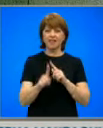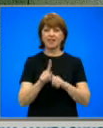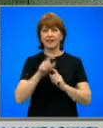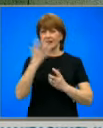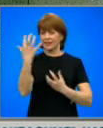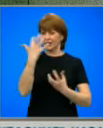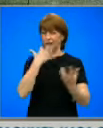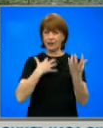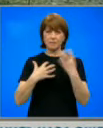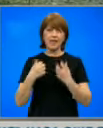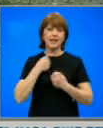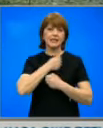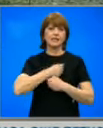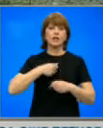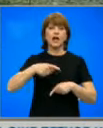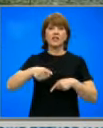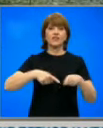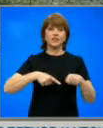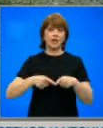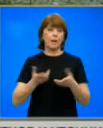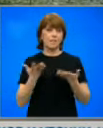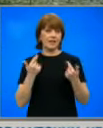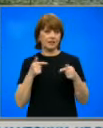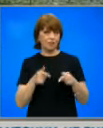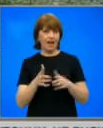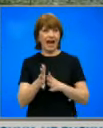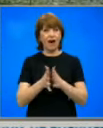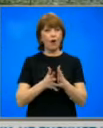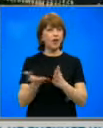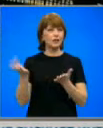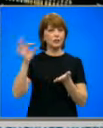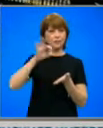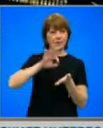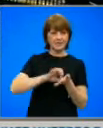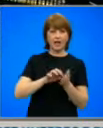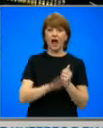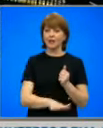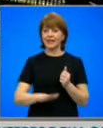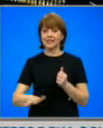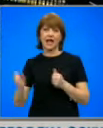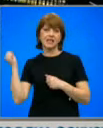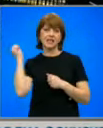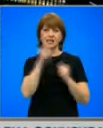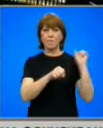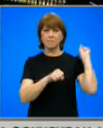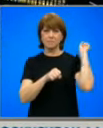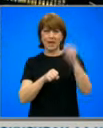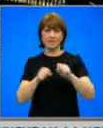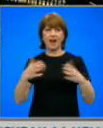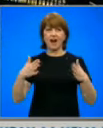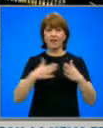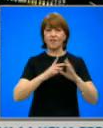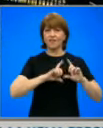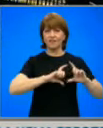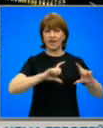кратко затрудниха движението в района. Преди това обаче част от хората, които присъстваха, сред които и деца, замерваха фасадата на футболната ни централа